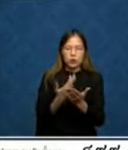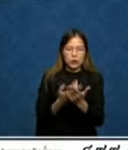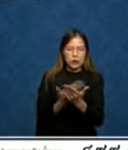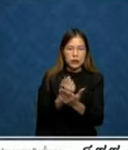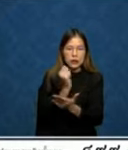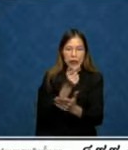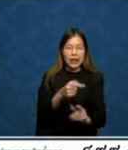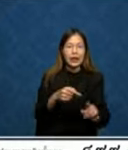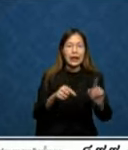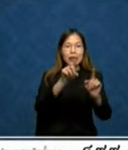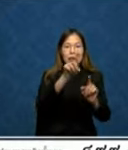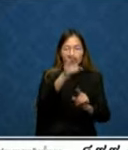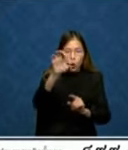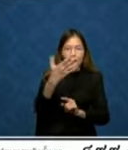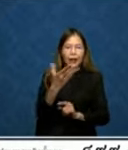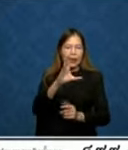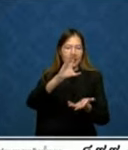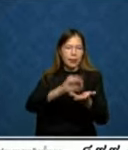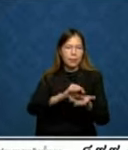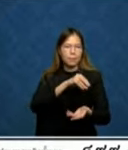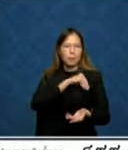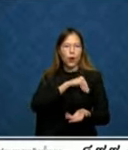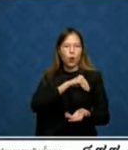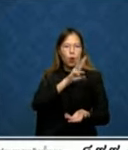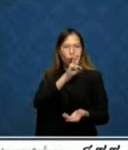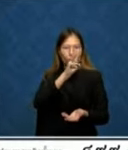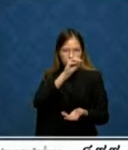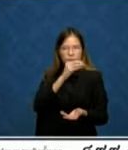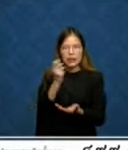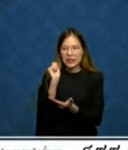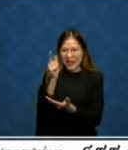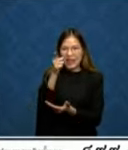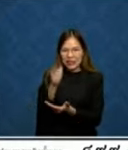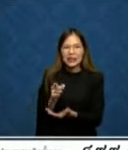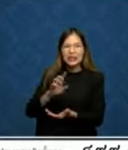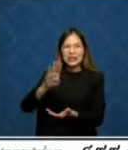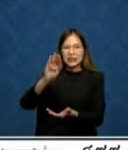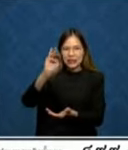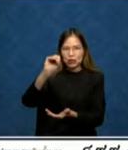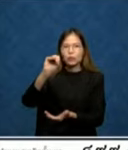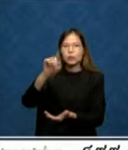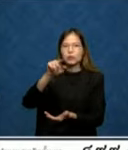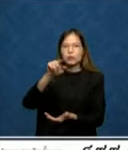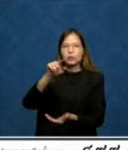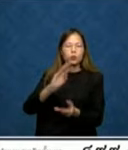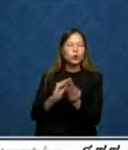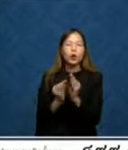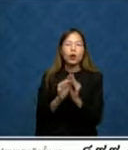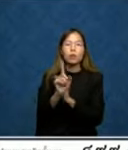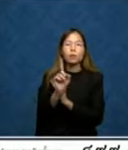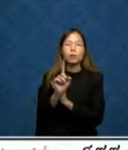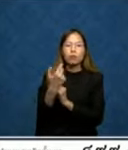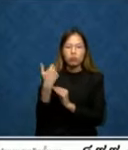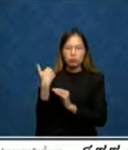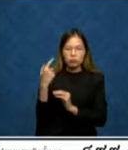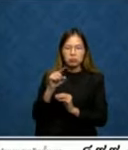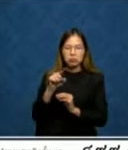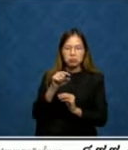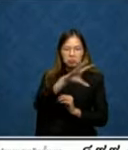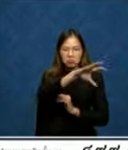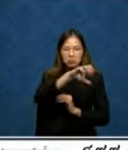เนี่ยเขาจะเก็บเข้ากระเป๋า60อ่ะจะเกิดการใช้จ่ายจริง40บาทนะครับเราถามว่าตัวเลขนี้มาจากไหนก็มาจาก assumption ว่